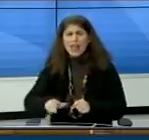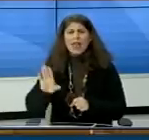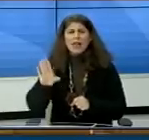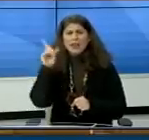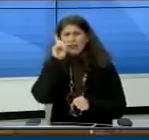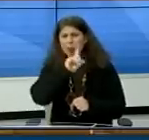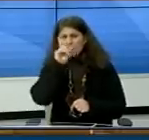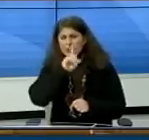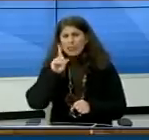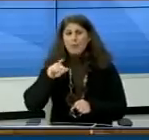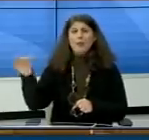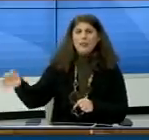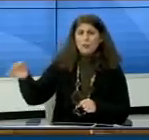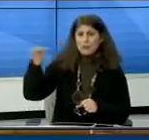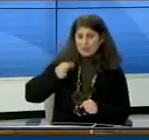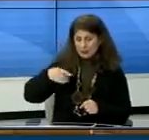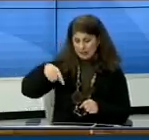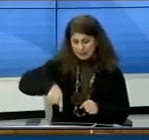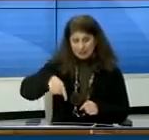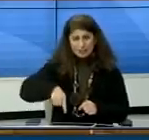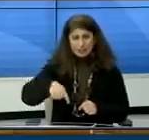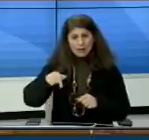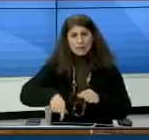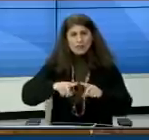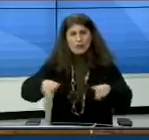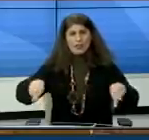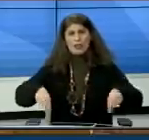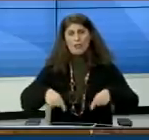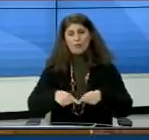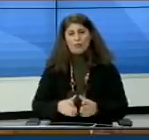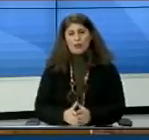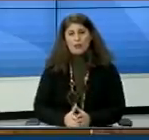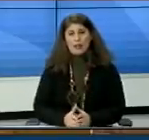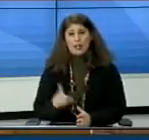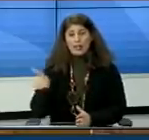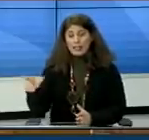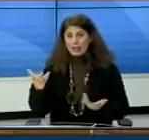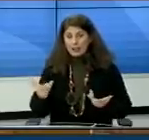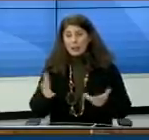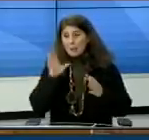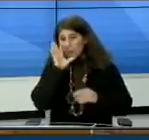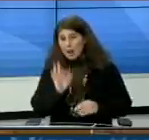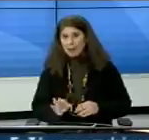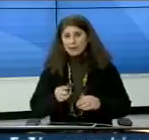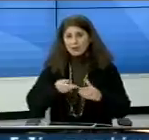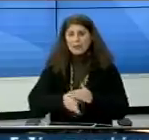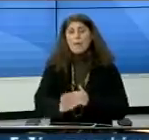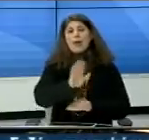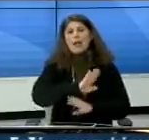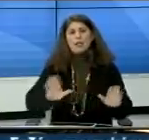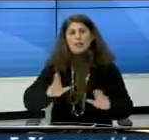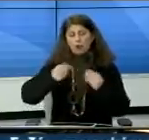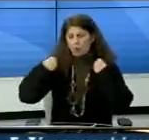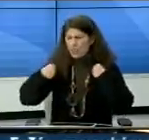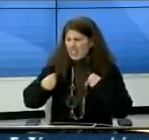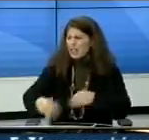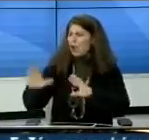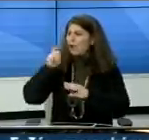ένα-ένα τα ψέματα τα οποία είπατε σήμερα σε αυτήν εδώ πέρα την αίθουσα. Γιατί ξεπεράσατε πράγματι και το χειρότερο εαυτό